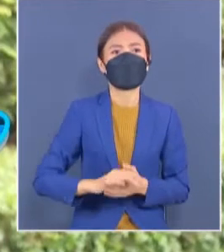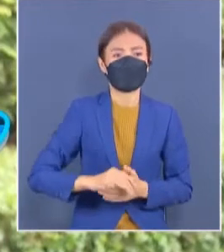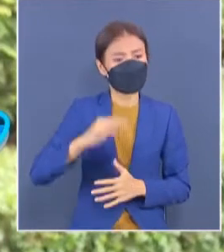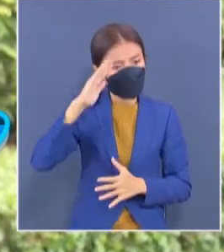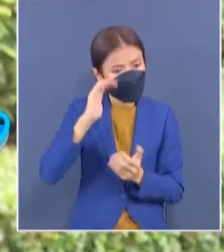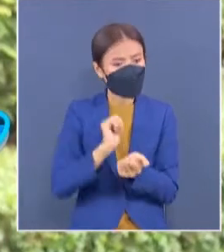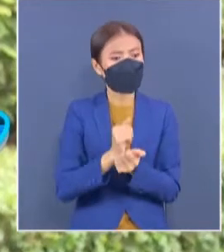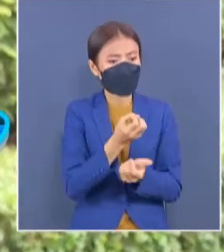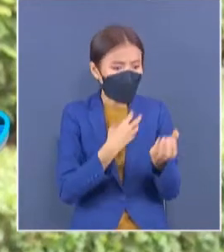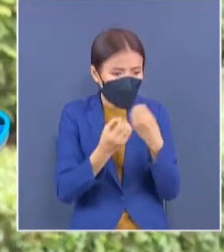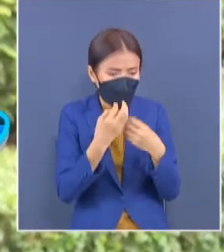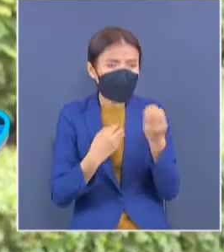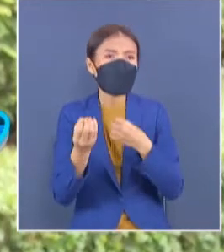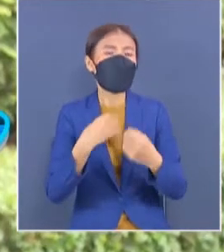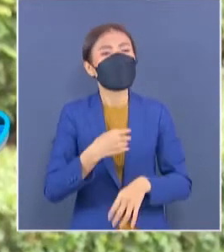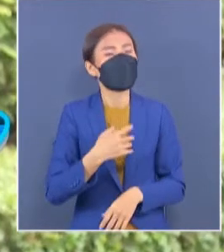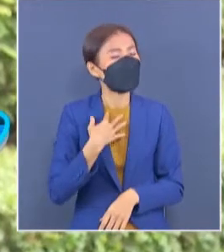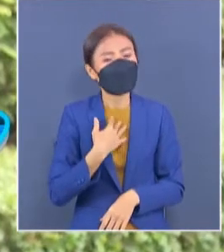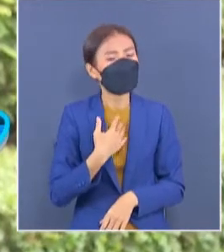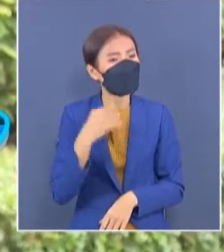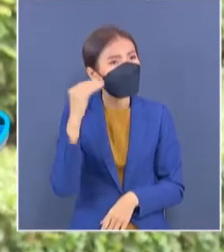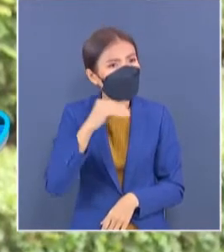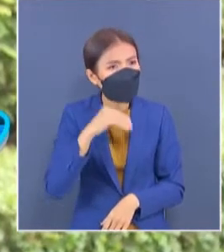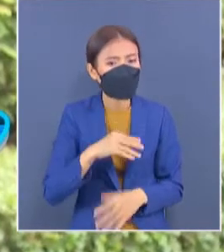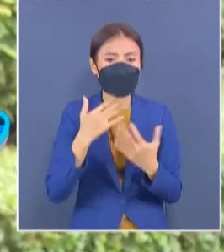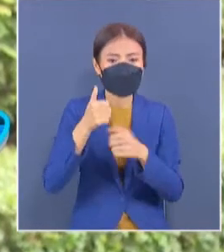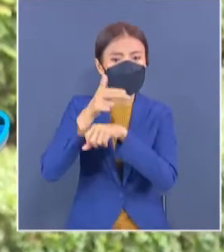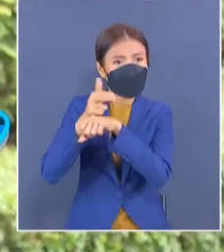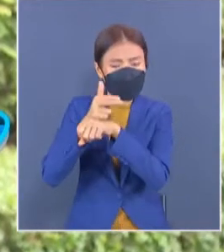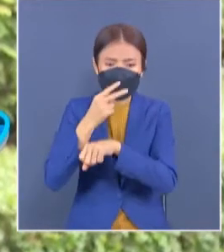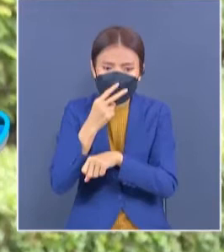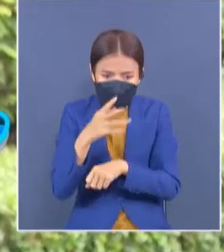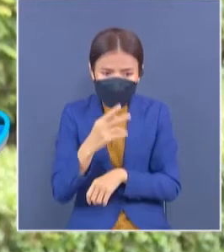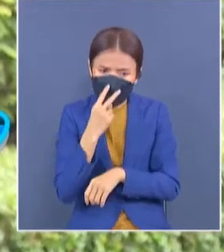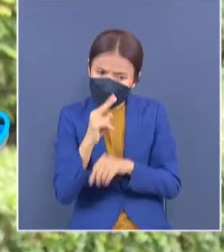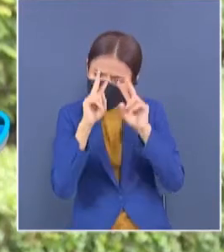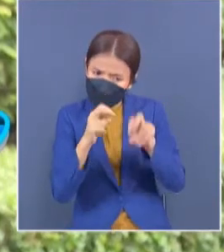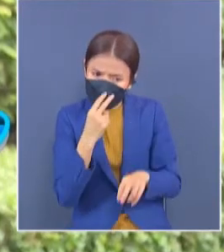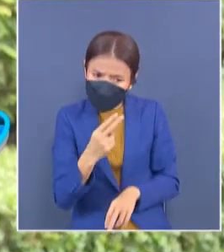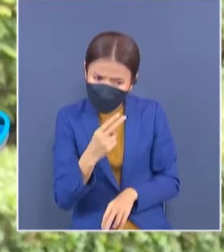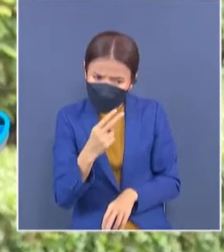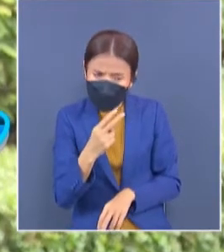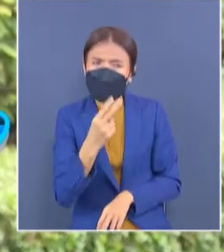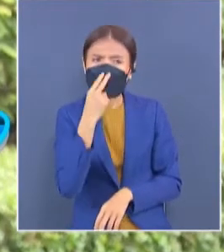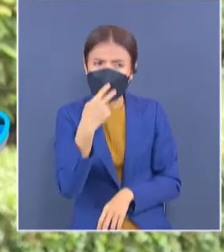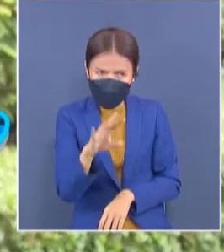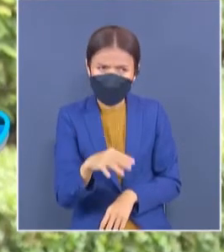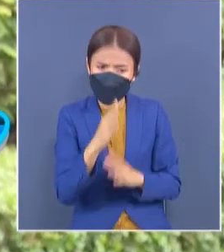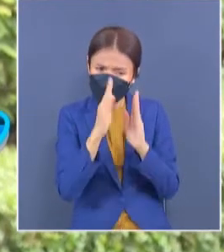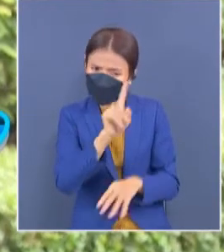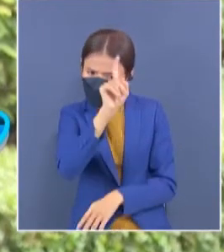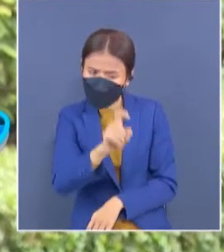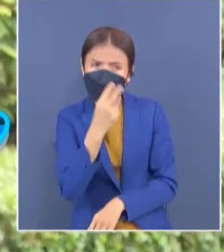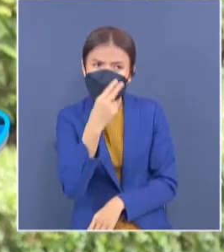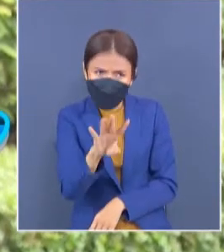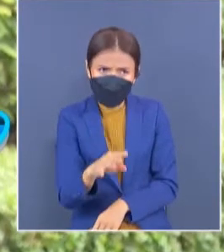ราบตลอดฮะแล้วก็ตรวจสอบจากกล้องวงจรปิดก็พบผู้ต้องสงสัยแล้วตอนนี้กำลังสอบสวนกันอยู่นอกจากนี้ยังพบว่ามี